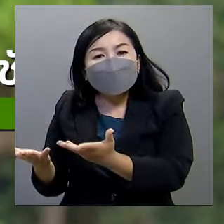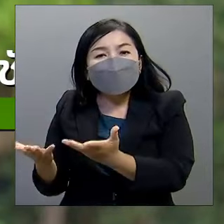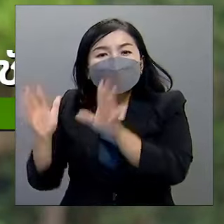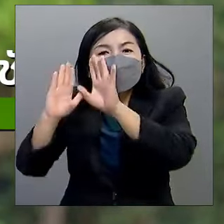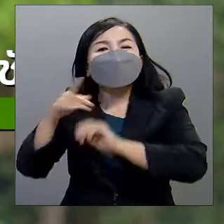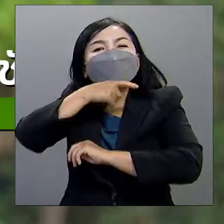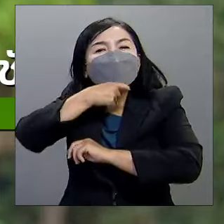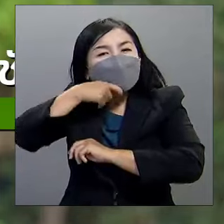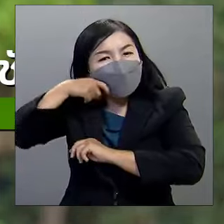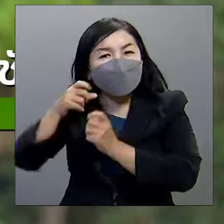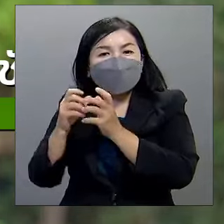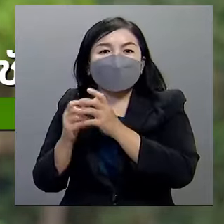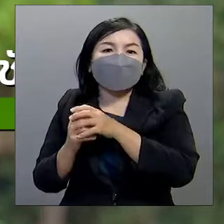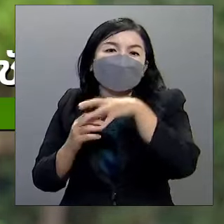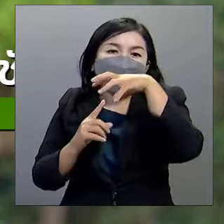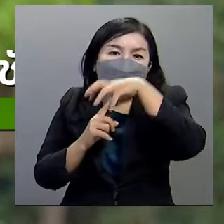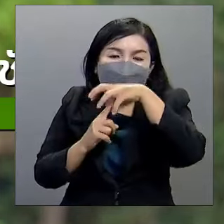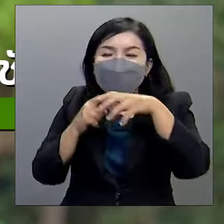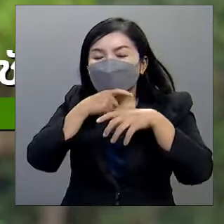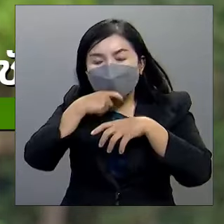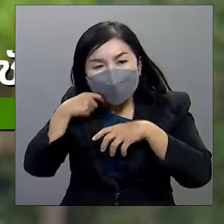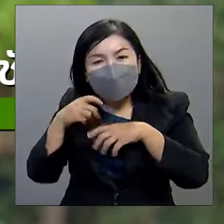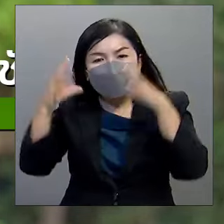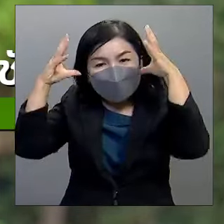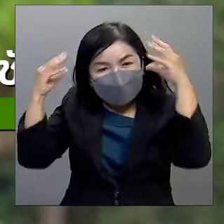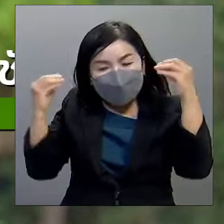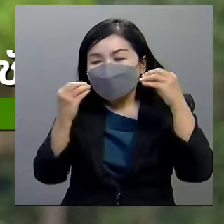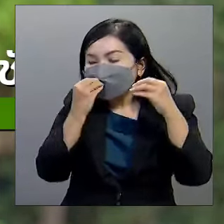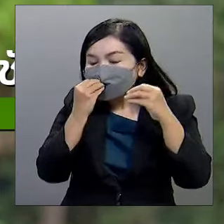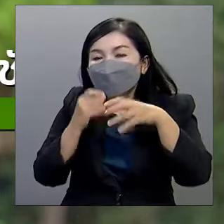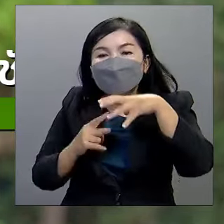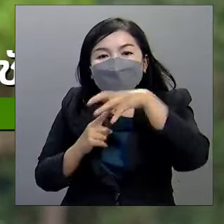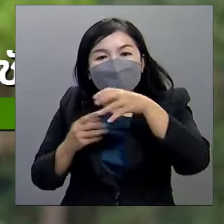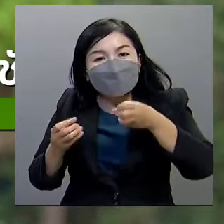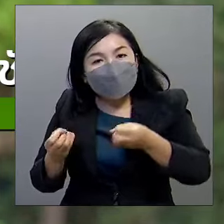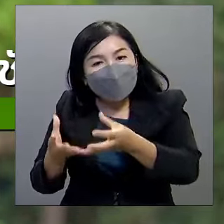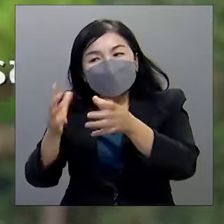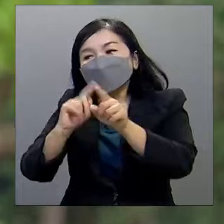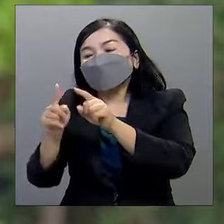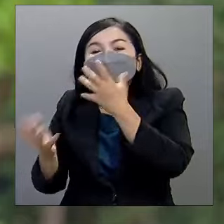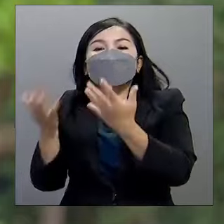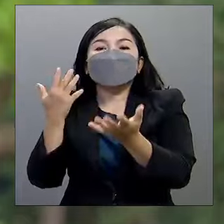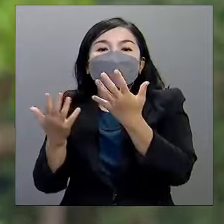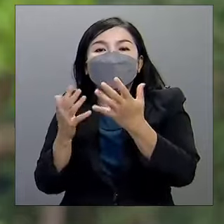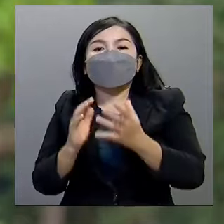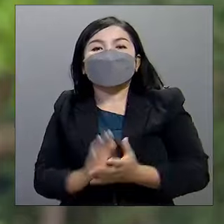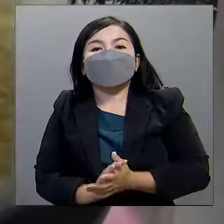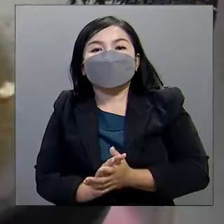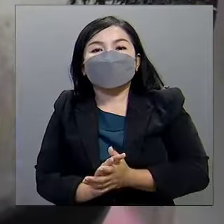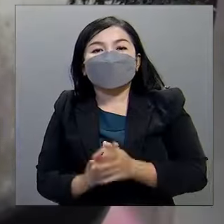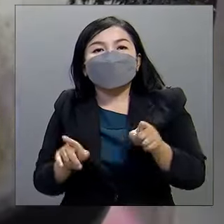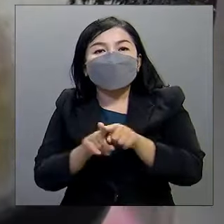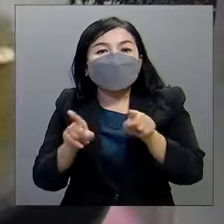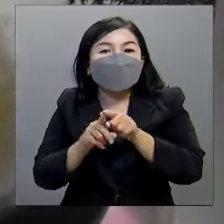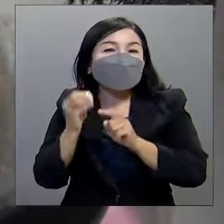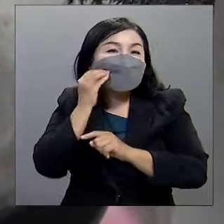ห็ดสมุนไพรนะครับมีพิซซ่าเห็ดมีเค้กกล้วยหอมเห็ดเห็ดทอดกรอบแต่เราเติบโตมาจากการทำข้าวเกี๊ยวเห็ดสมุนไ